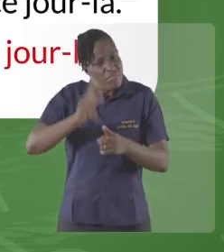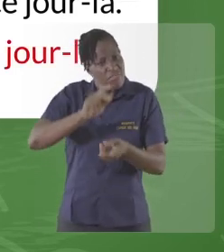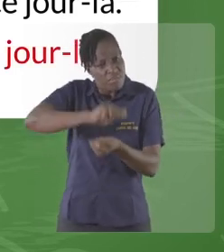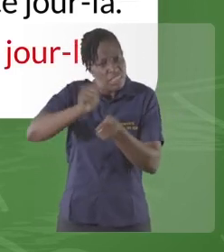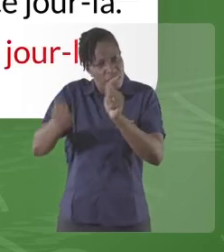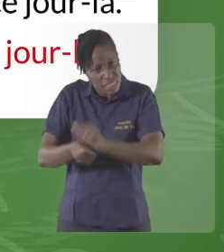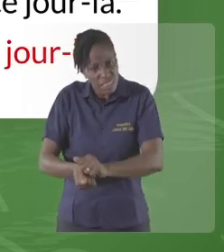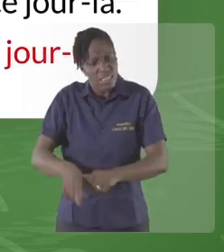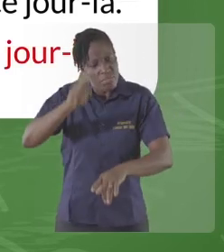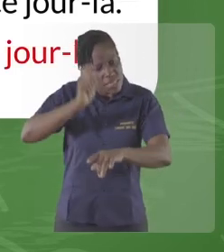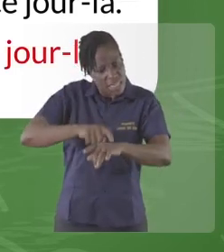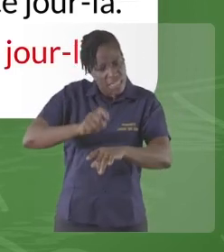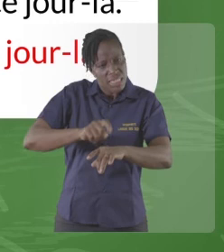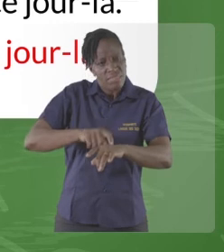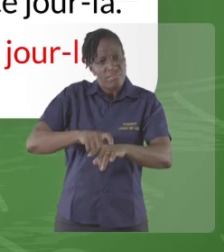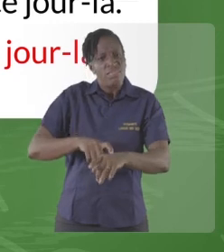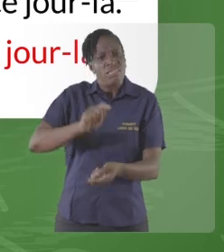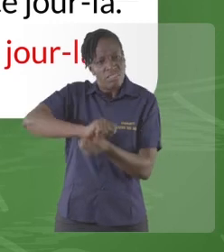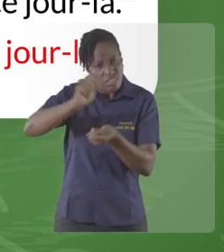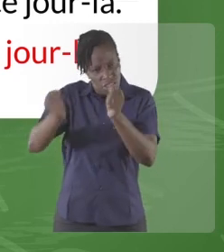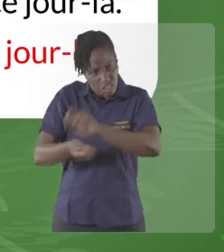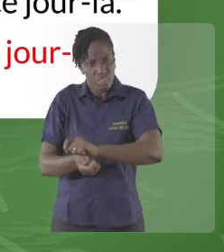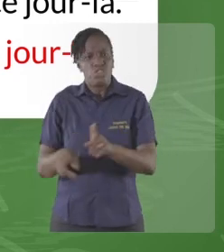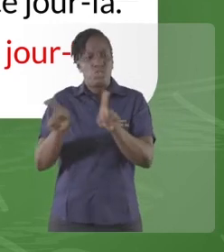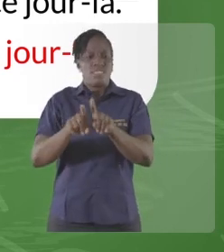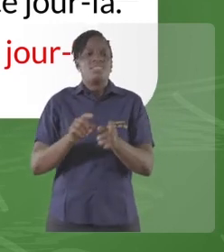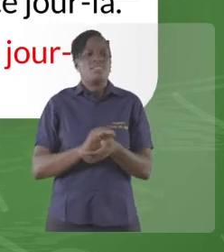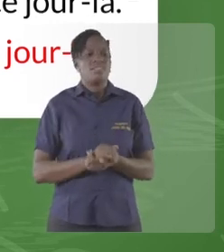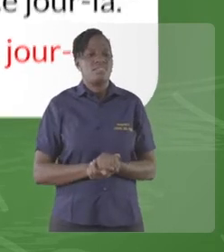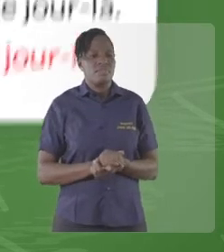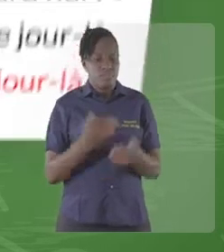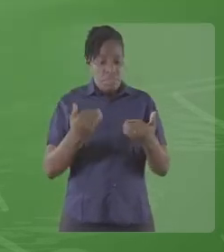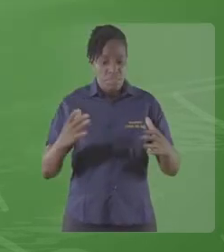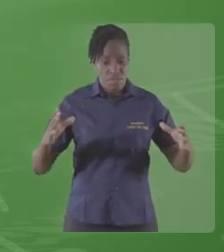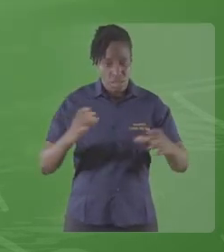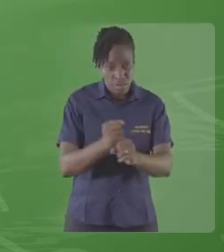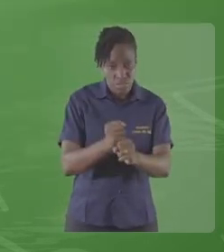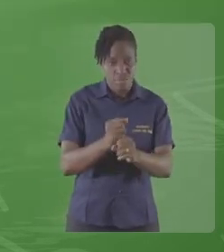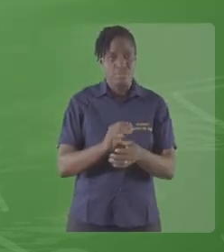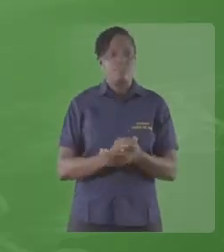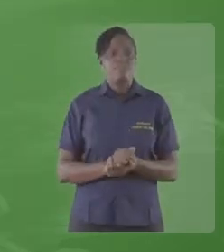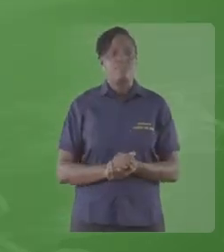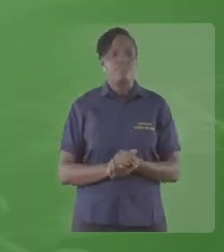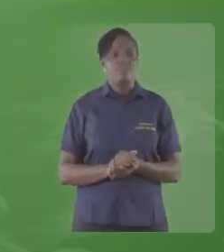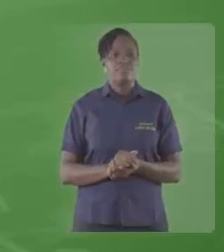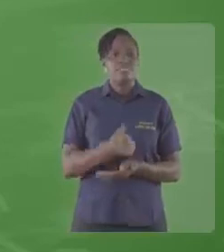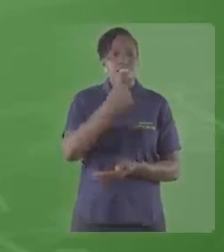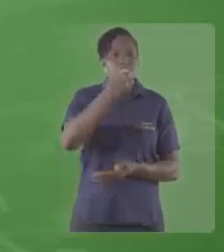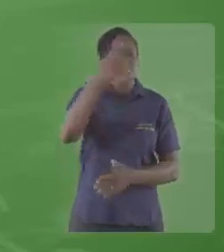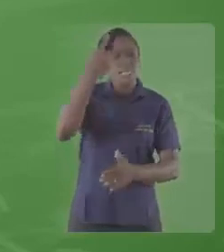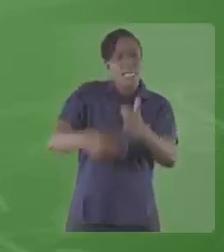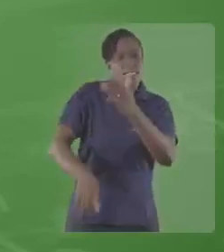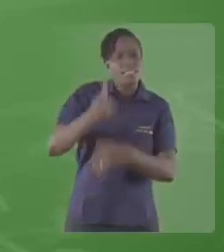de l'indice de temps. Alors, nous allons récapituler tout cela. De quel